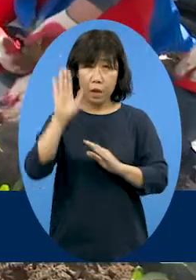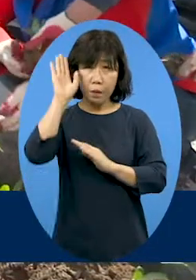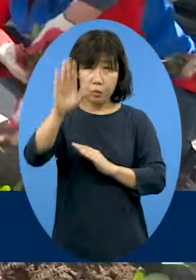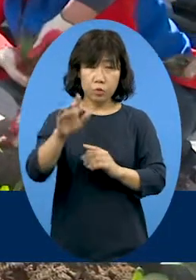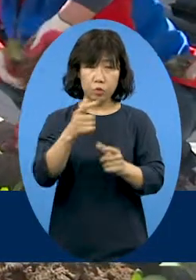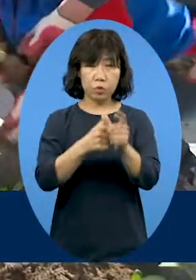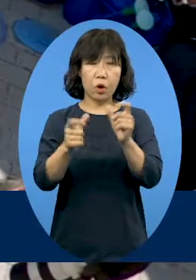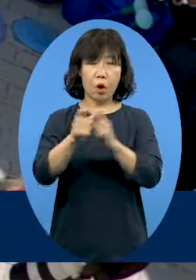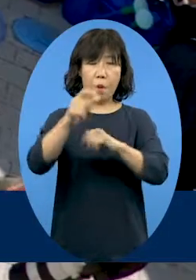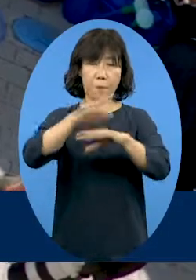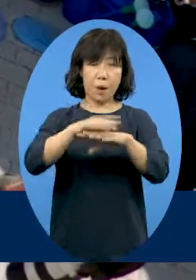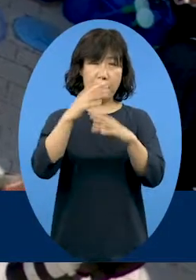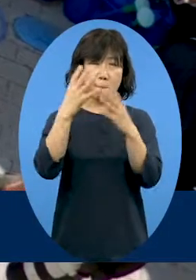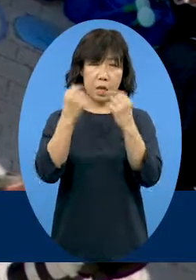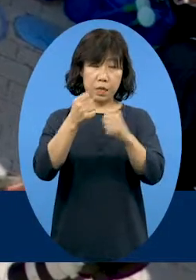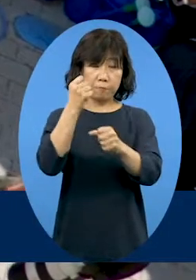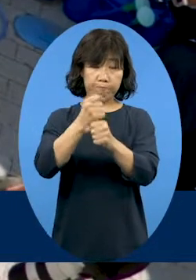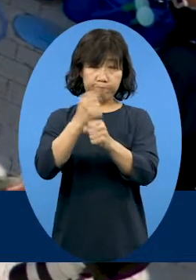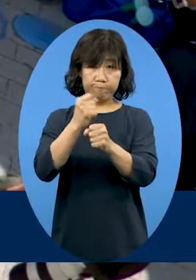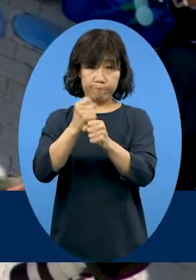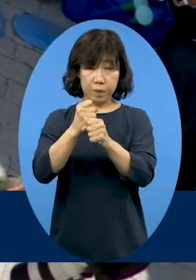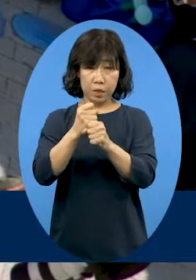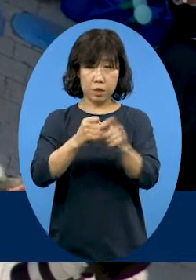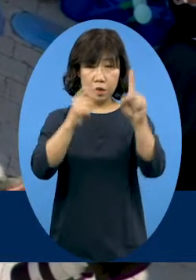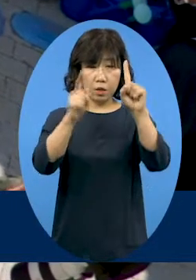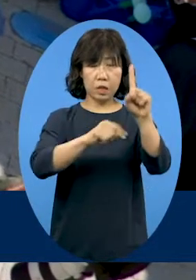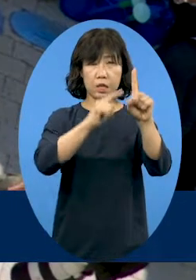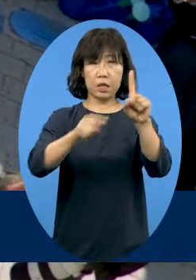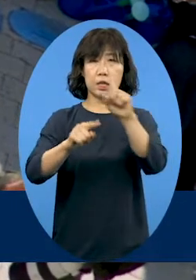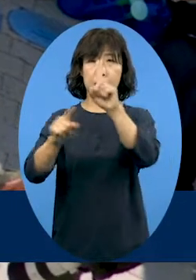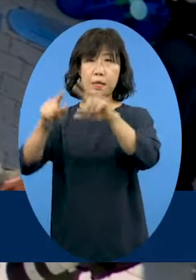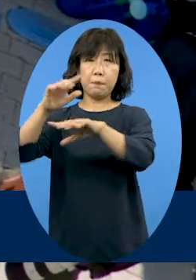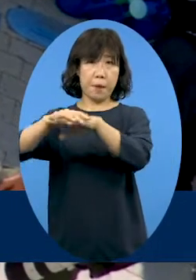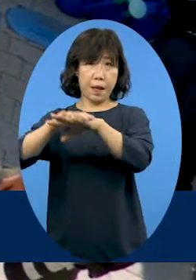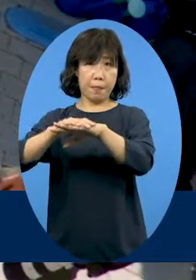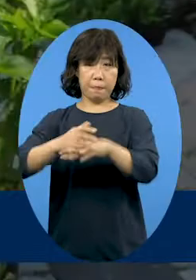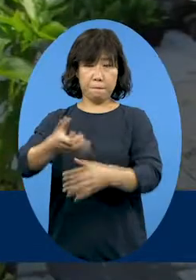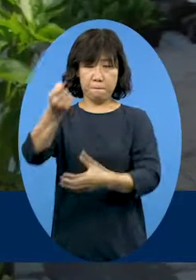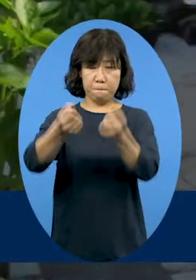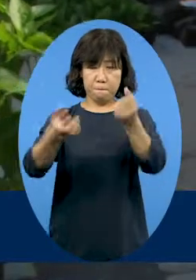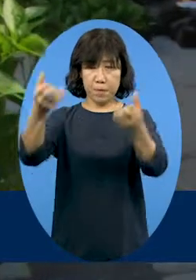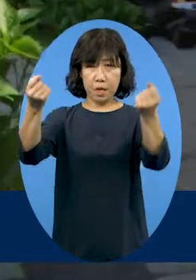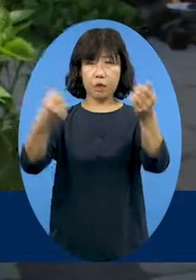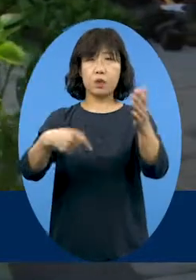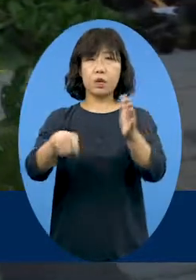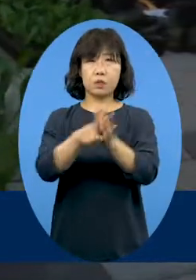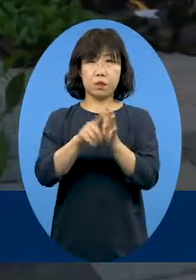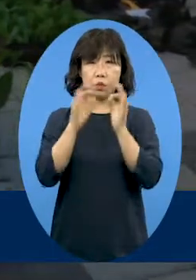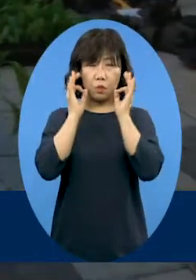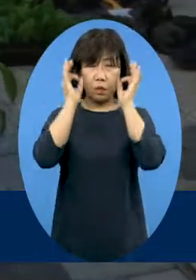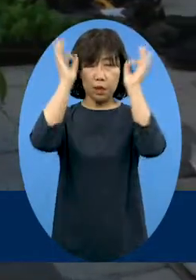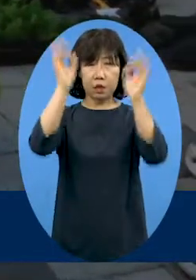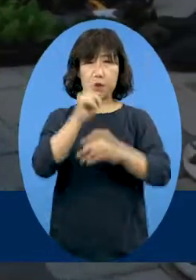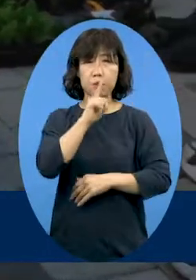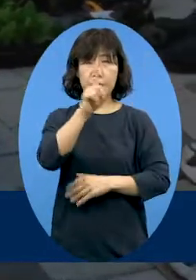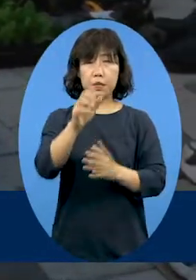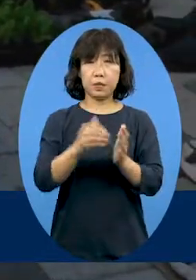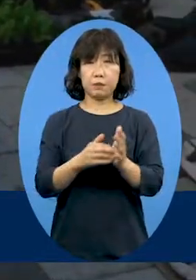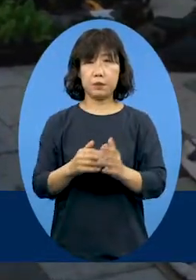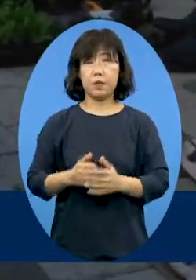앞으로 더 많은 지역주민들이 도시 텃밭에 혜택을 받을 수 있도록 1 동일 텃밭 조성을 위해 노력하겠다고